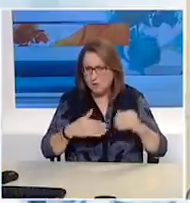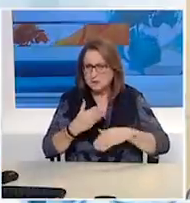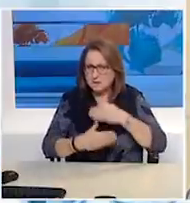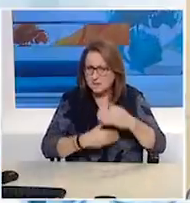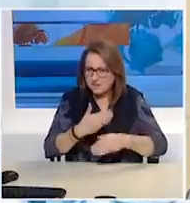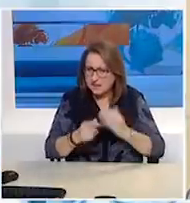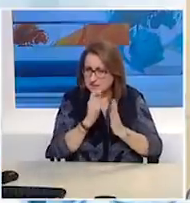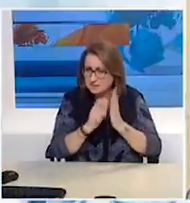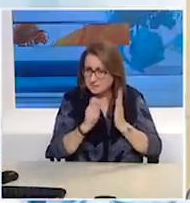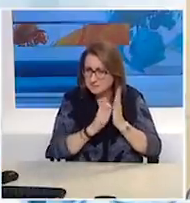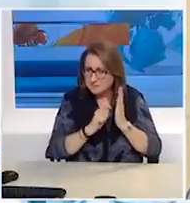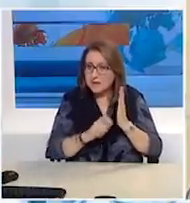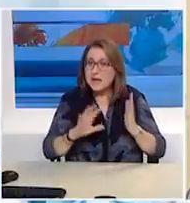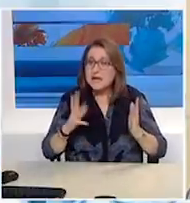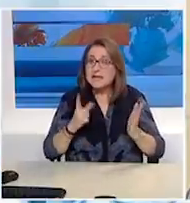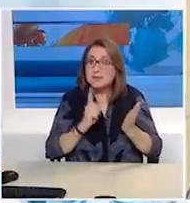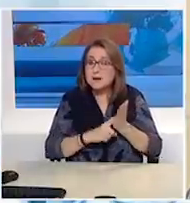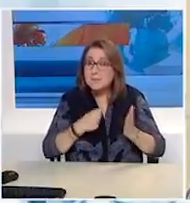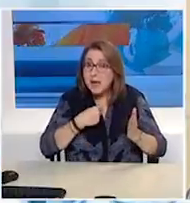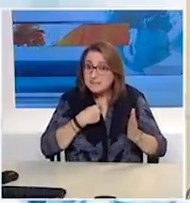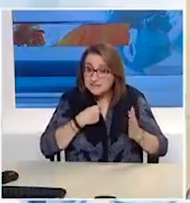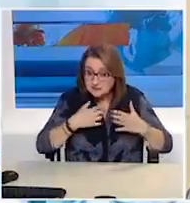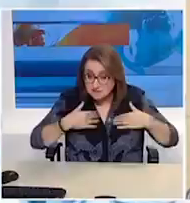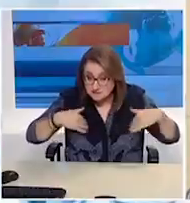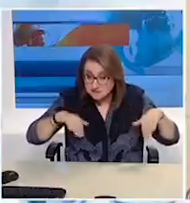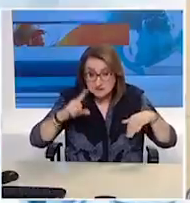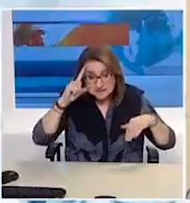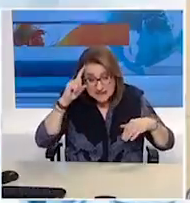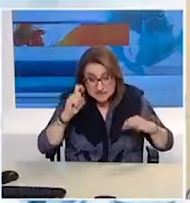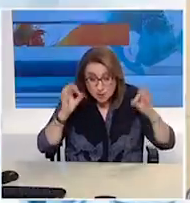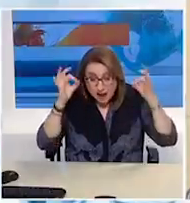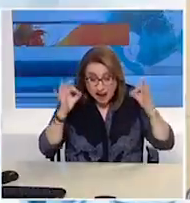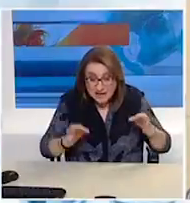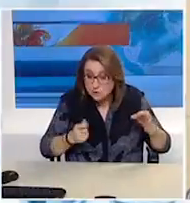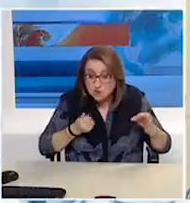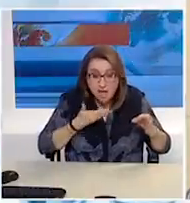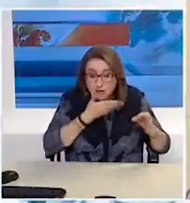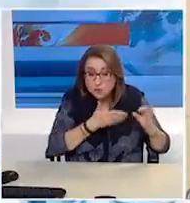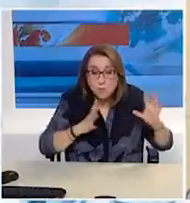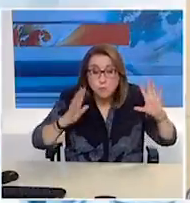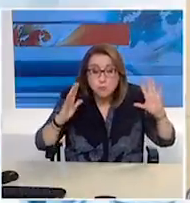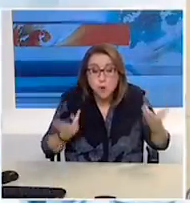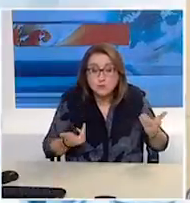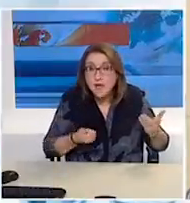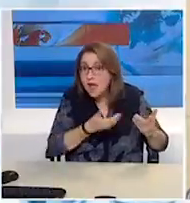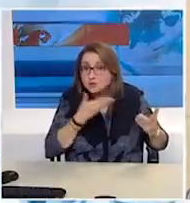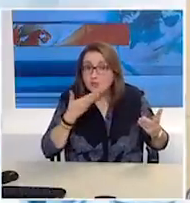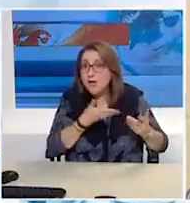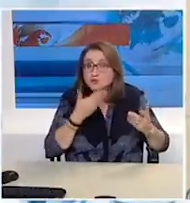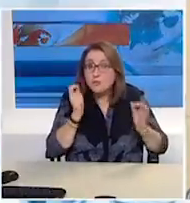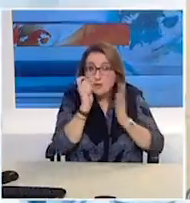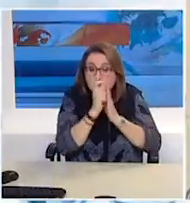ακολουθούμε, προκειμένου να ξέρουμε με ακρίβεια το ύψος των δαπανών αυτών, έτσι ώστε να μπορέσουμε